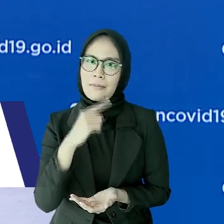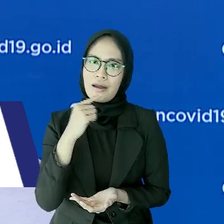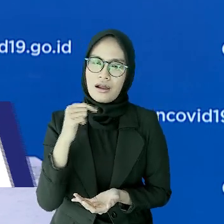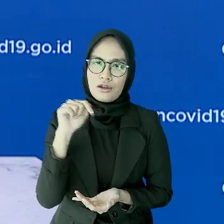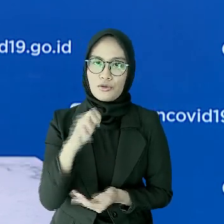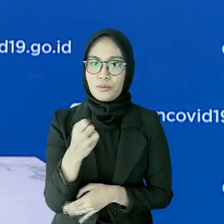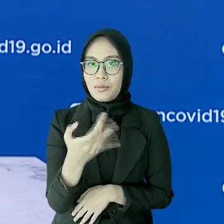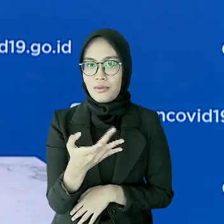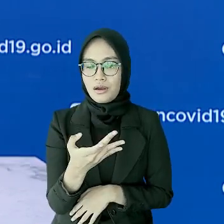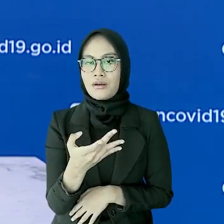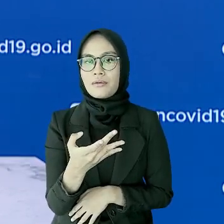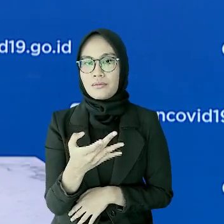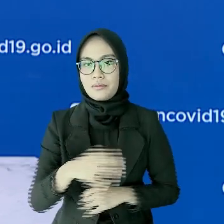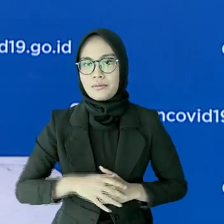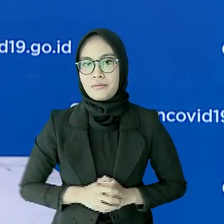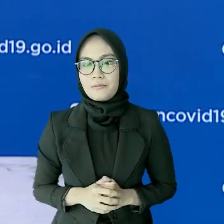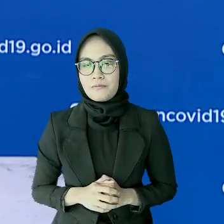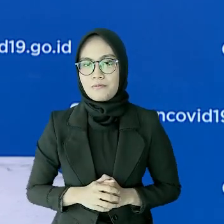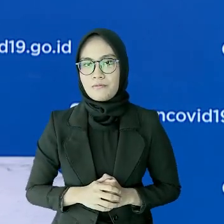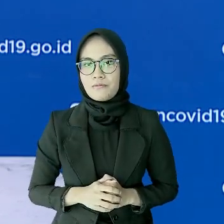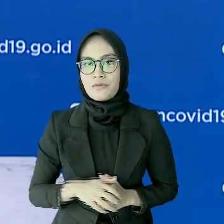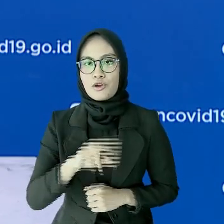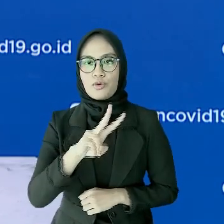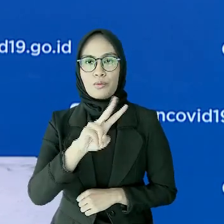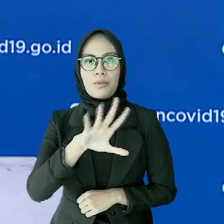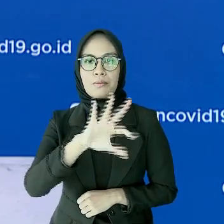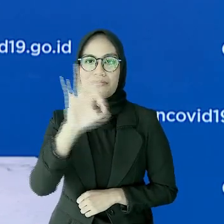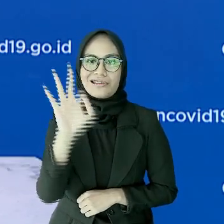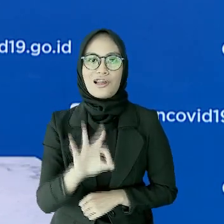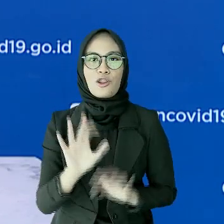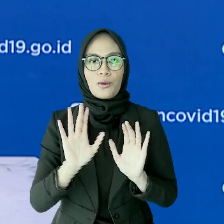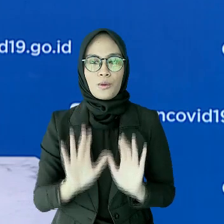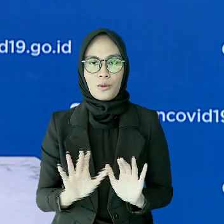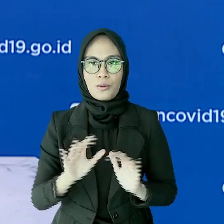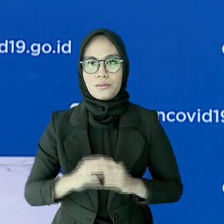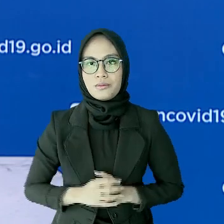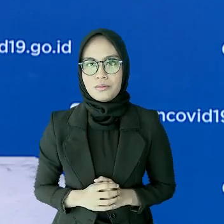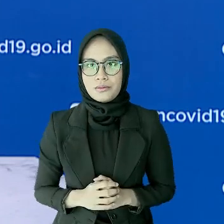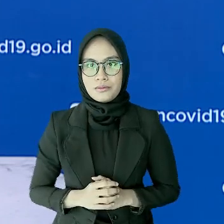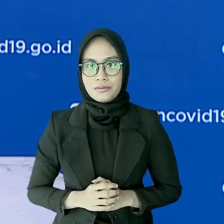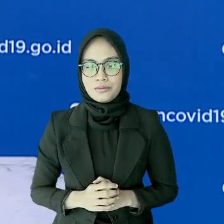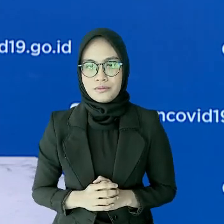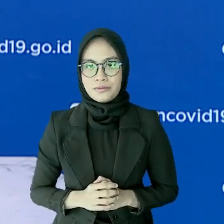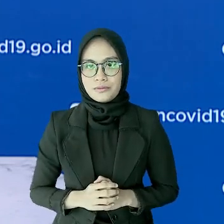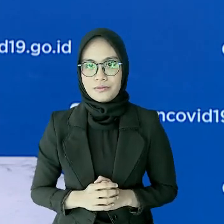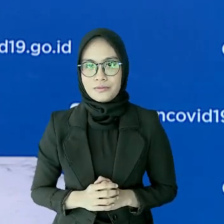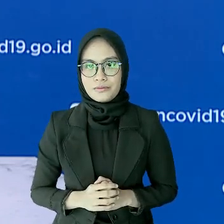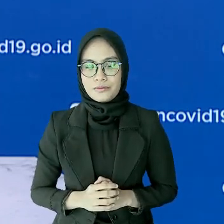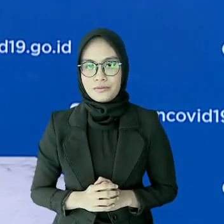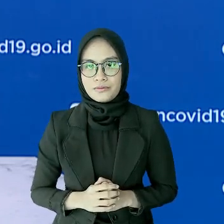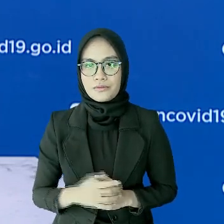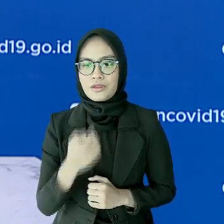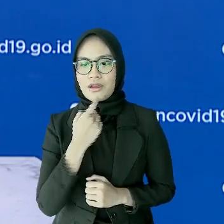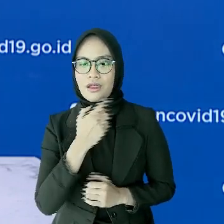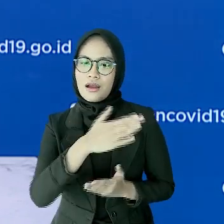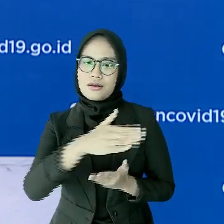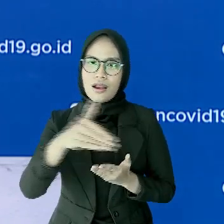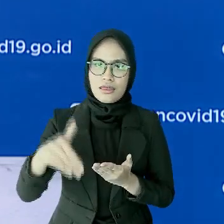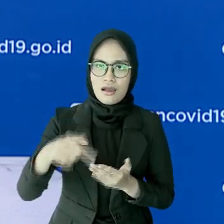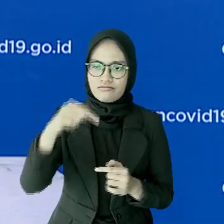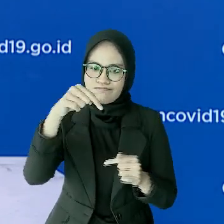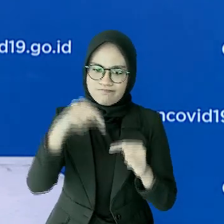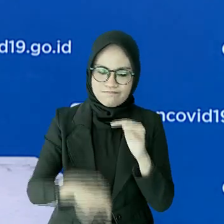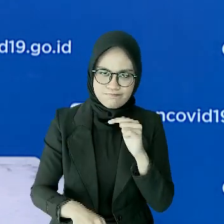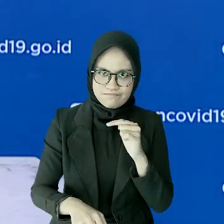dapat beroperasi dengan kapasitas maksimal 25%. Untuk detail update zonasi,